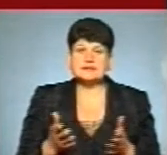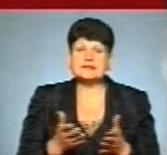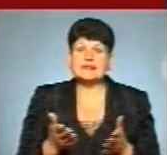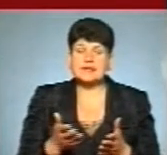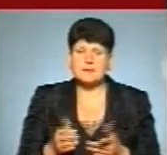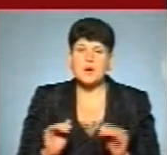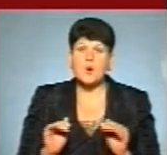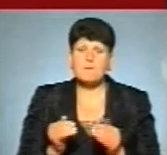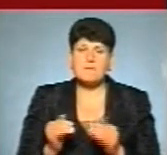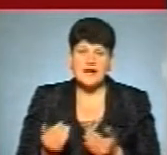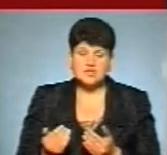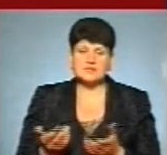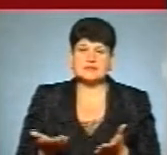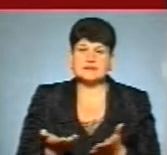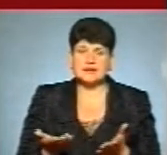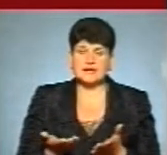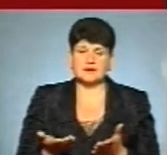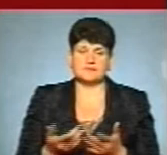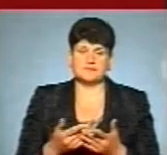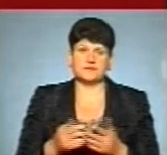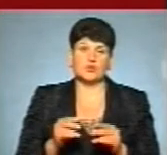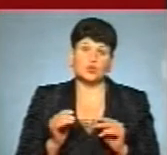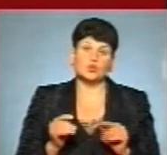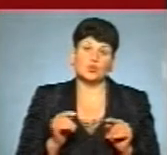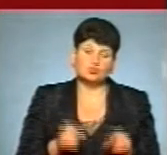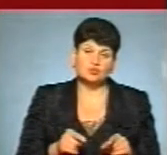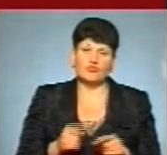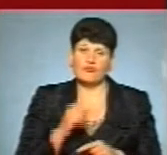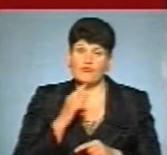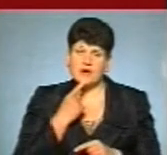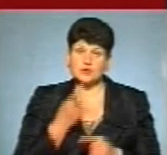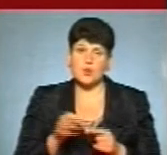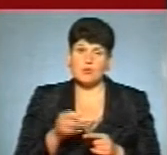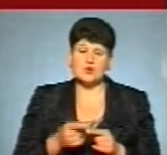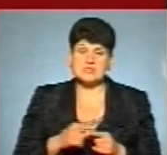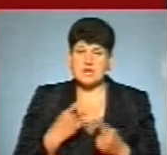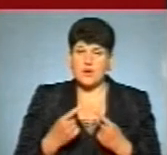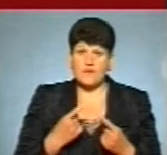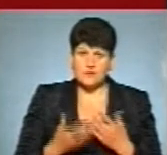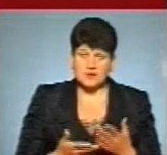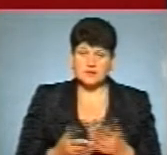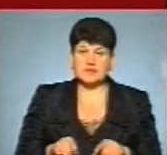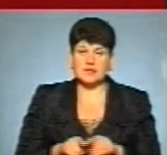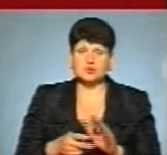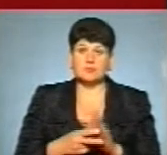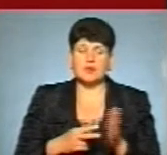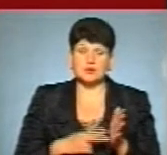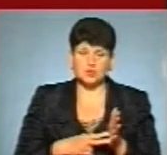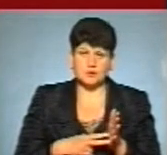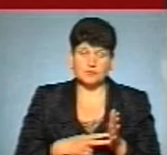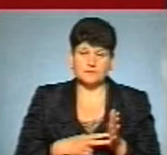санітарними обмеженнями, з якими санітарними нормами, тому важко про це говорити. Також плануємо